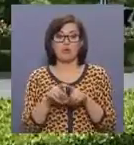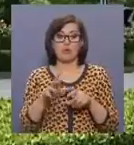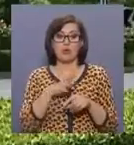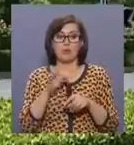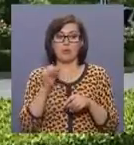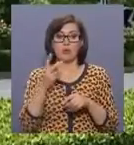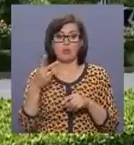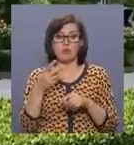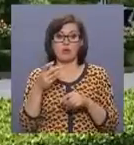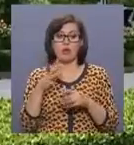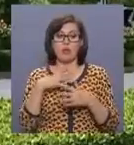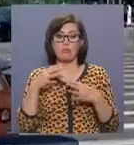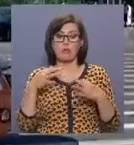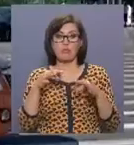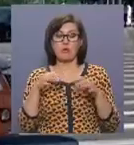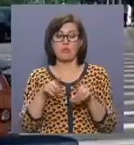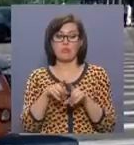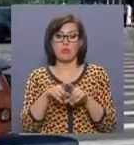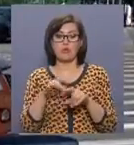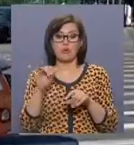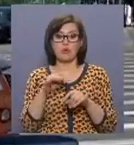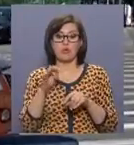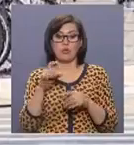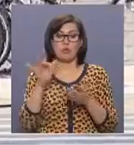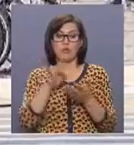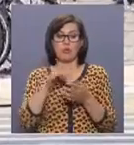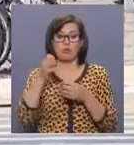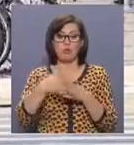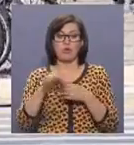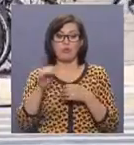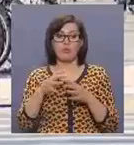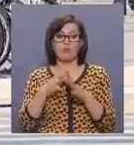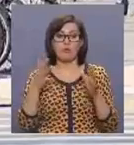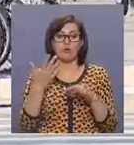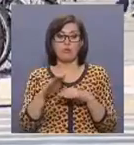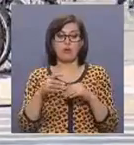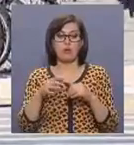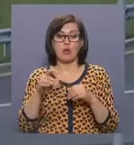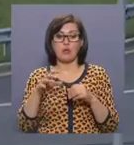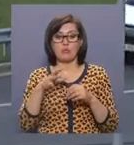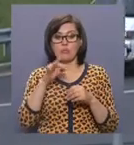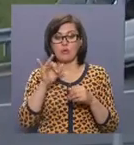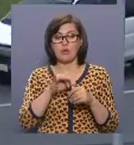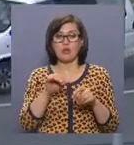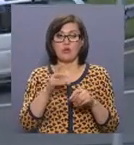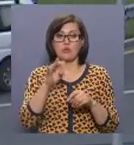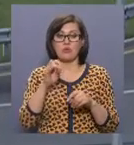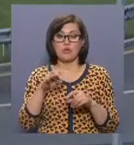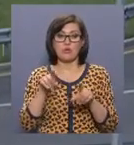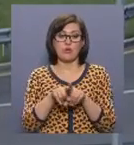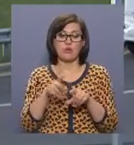екінші жұп нөмірлі көліктер алмасып жүрсе, Лондонда қала орталығының басым бөлігін ақылы аймақ еткен. Ал